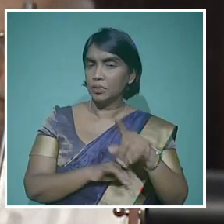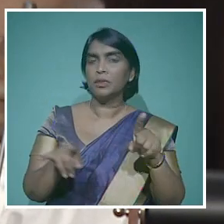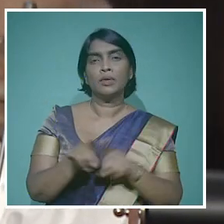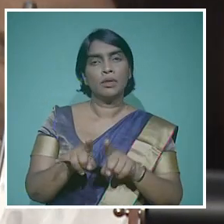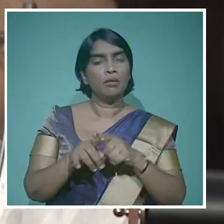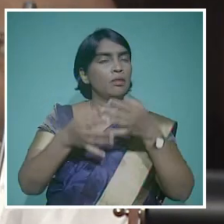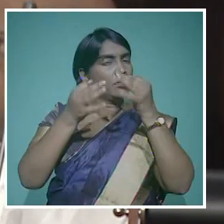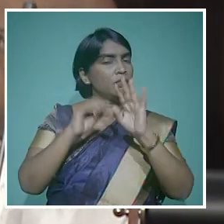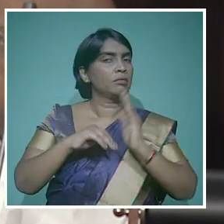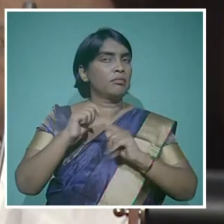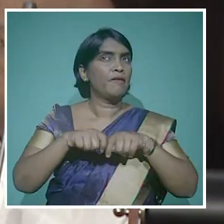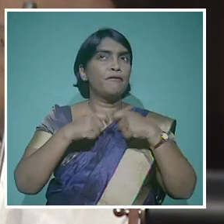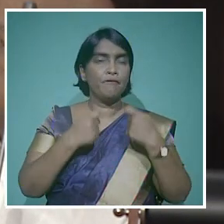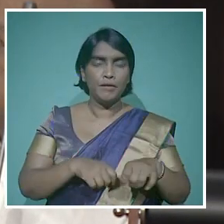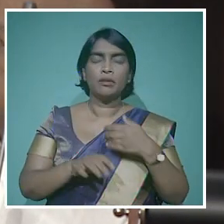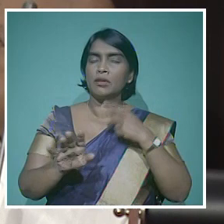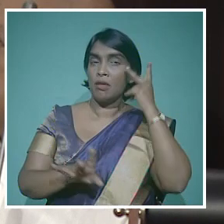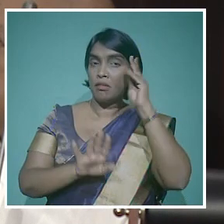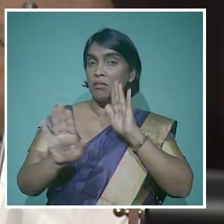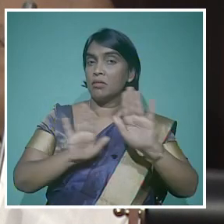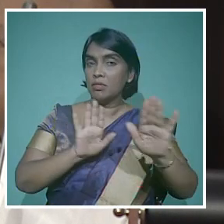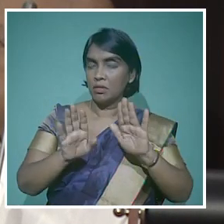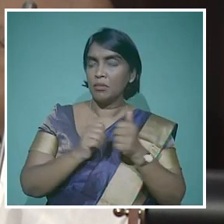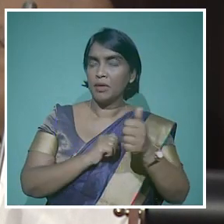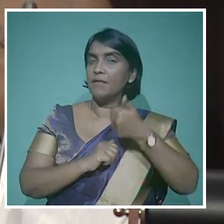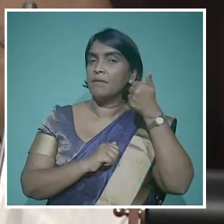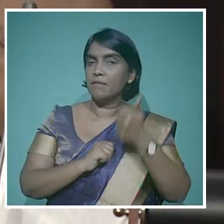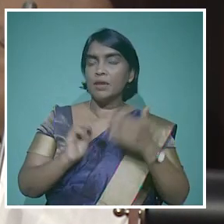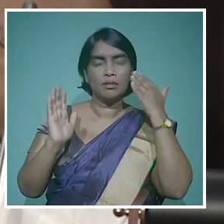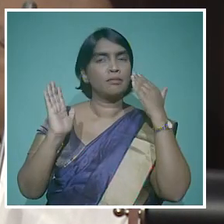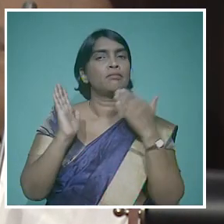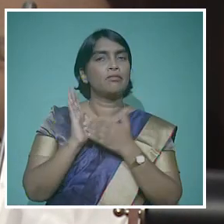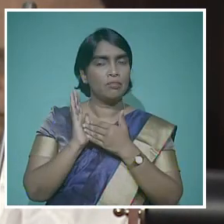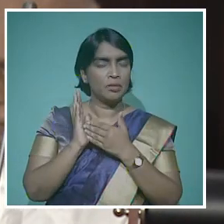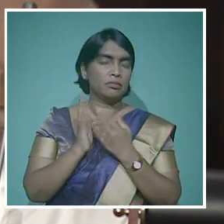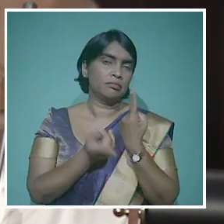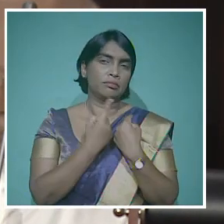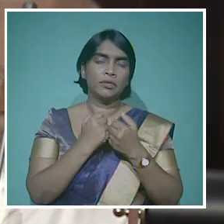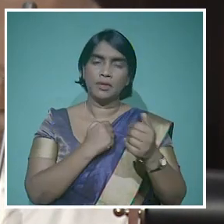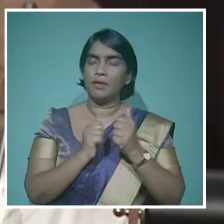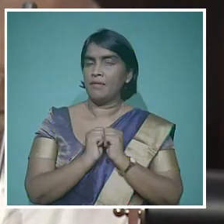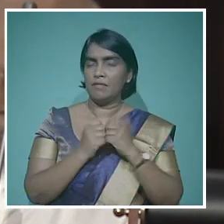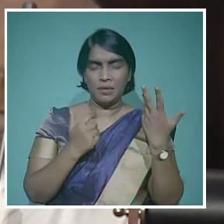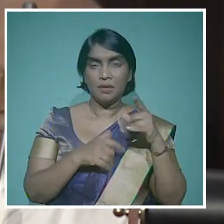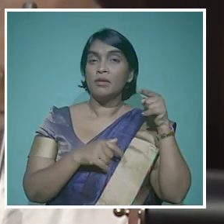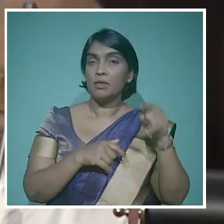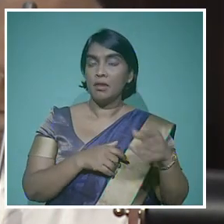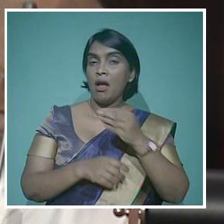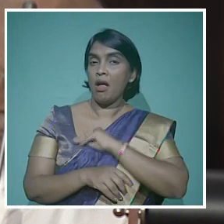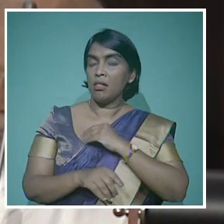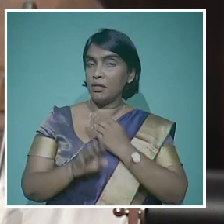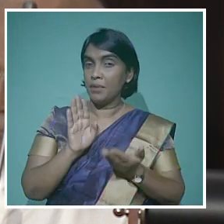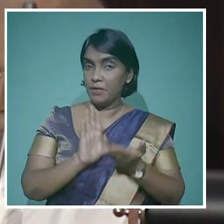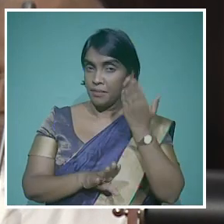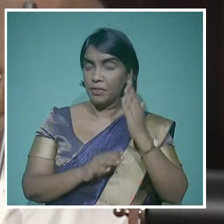සඳහා නිසි අයුරින් වියදම් කළමනාකරණය කිරීමේ වැදගත්කම් පිළිබඳව විග්‍රහ කිරීම අවශ්‍ය නොවේ. එම ආදායම් වැඩි කර